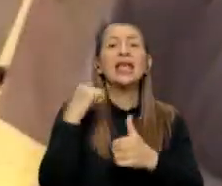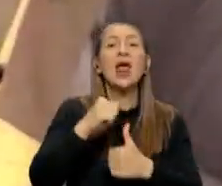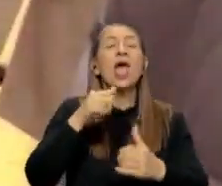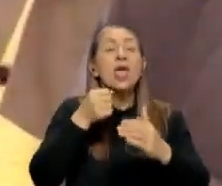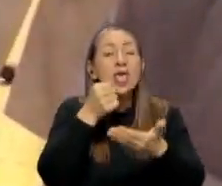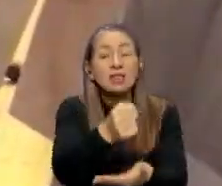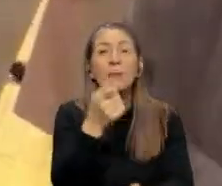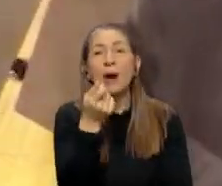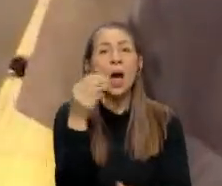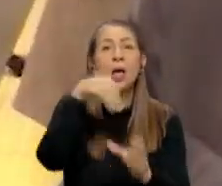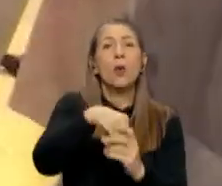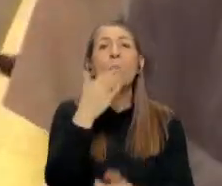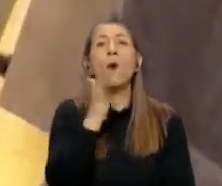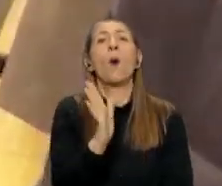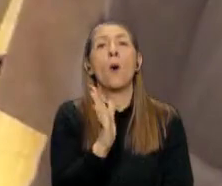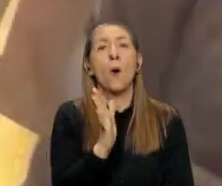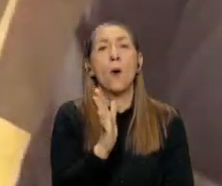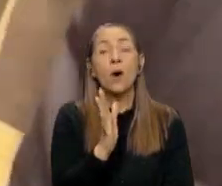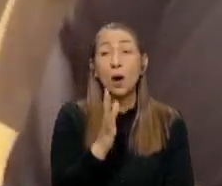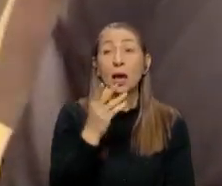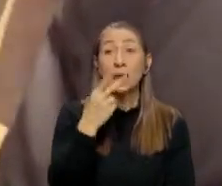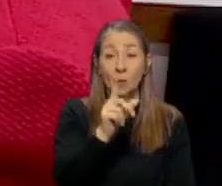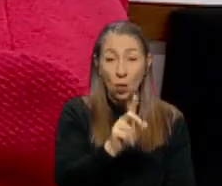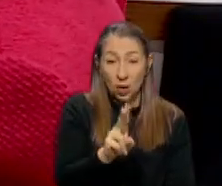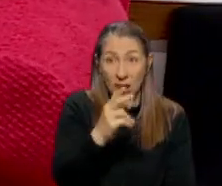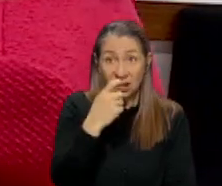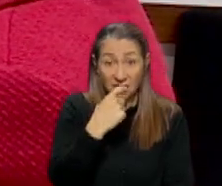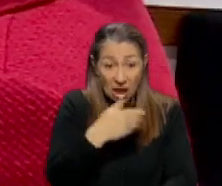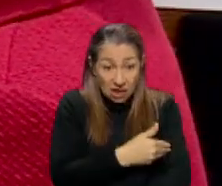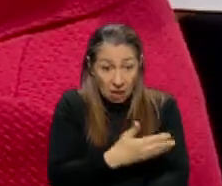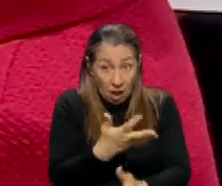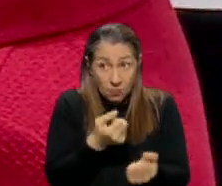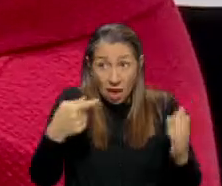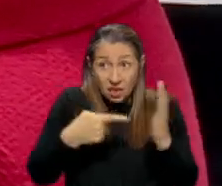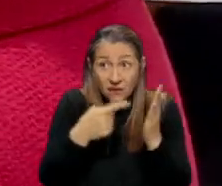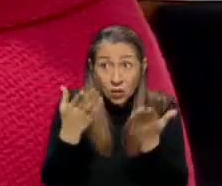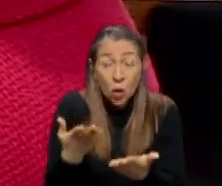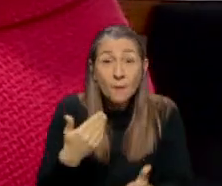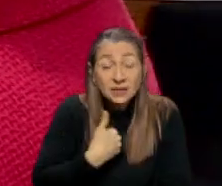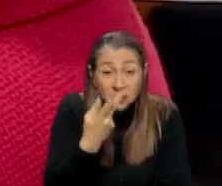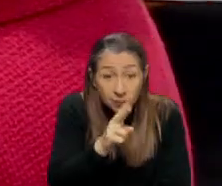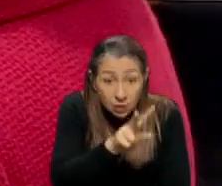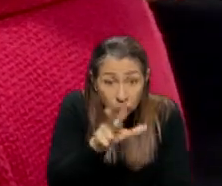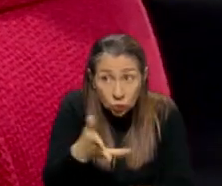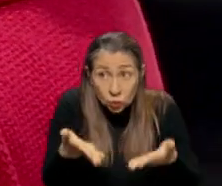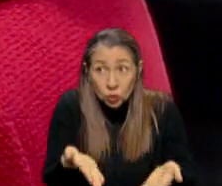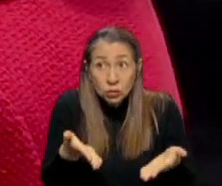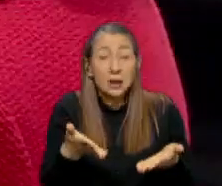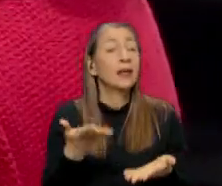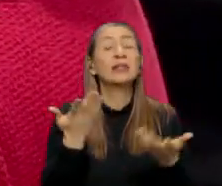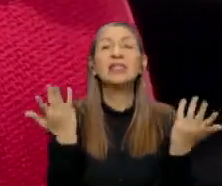programında yer almaması dikkat çekti 2017 yılında hizmete alınması hedefleniyor Biz 2023'teyiz